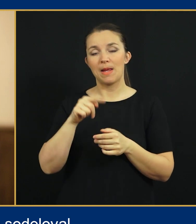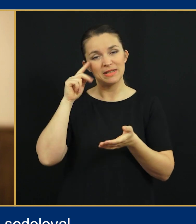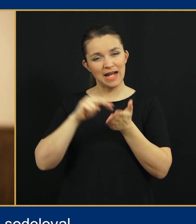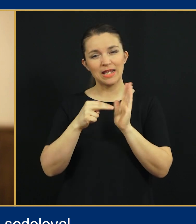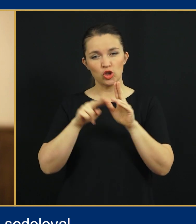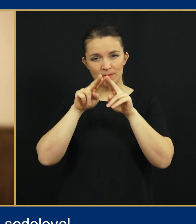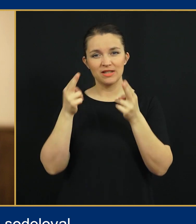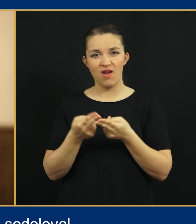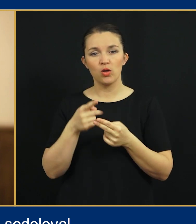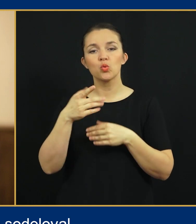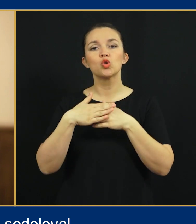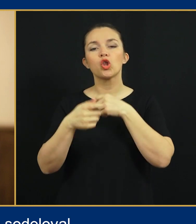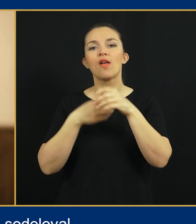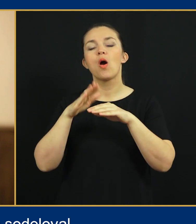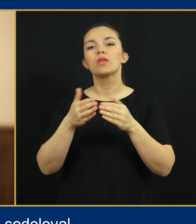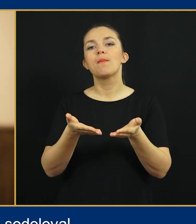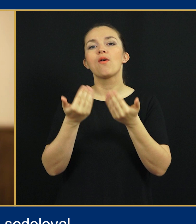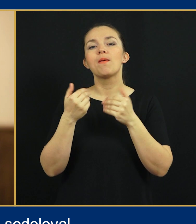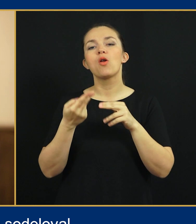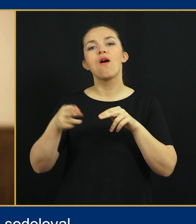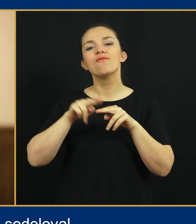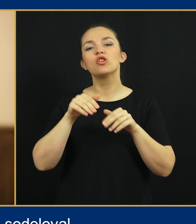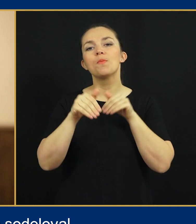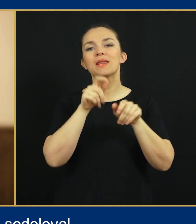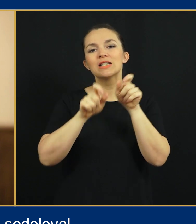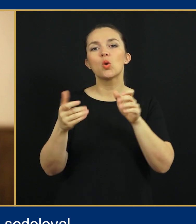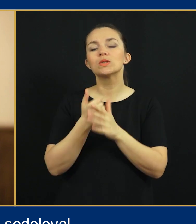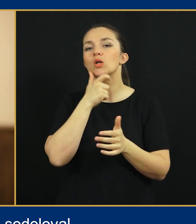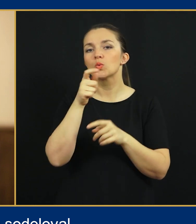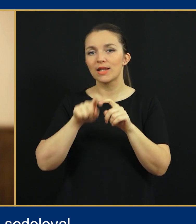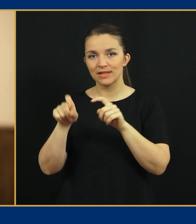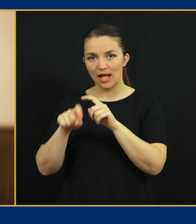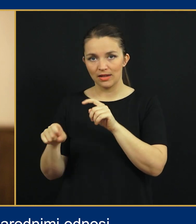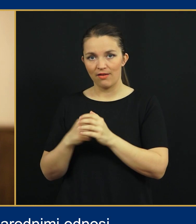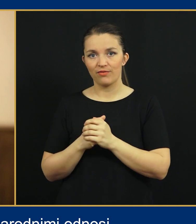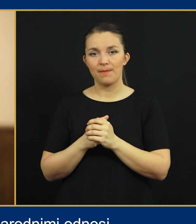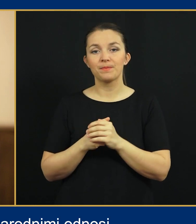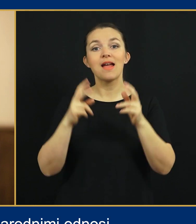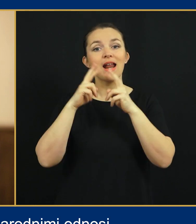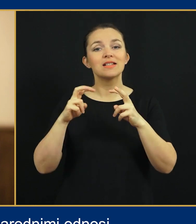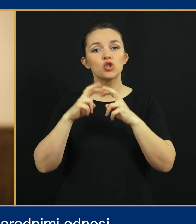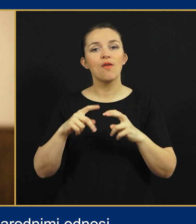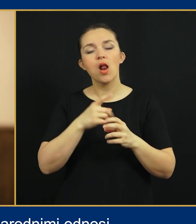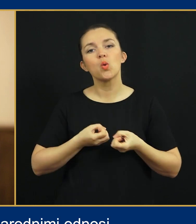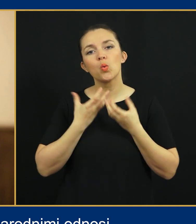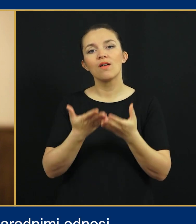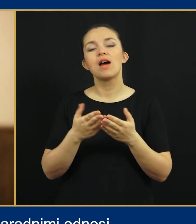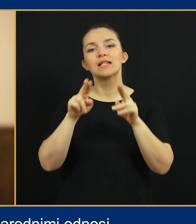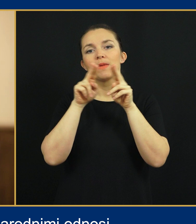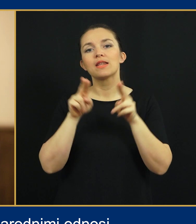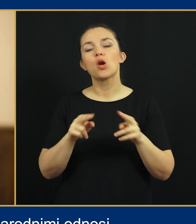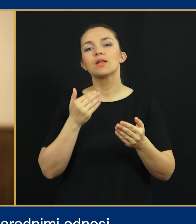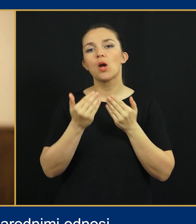strateškem svetu je sodeloval na povabilo več ministrov za zunanje zadeve. Raziskovalno se ukvarja z